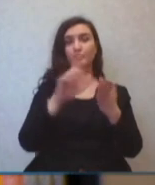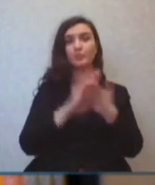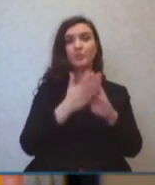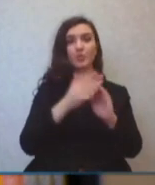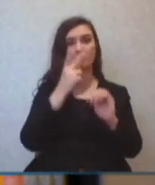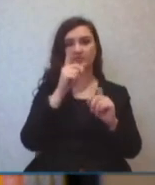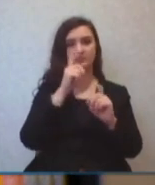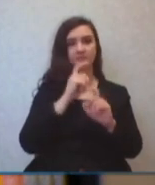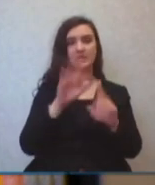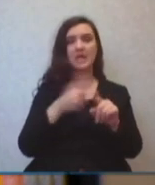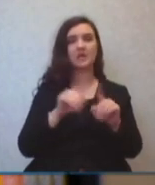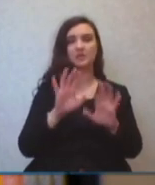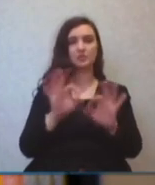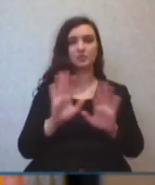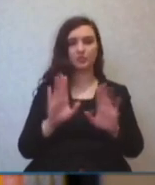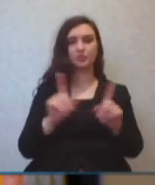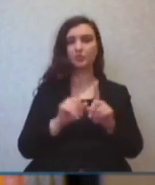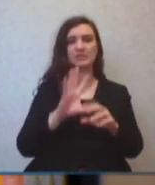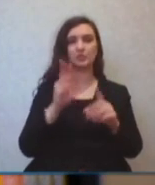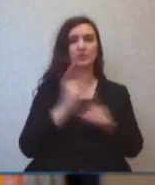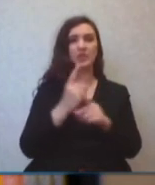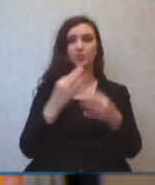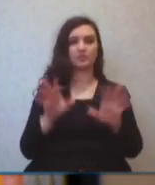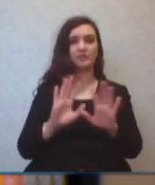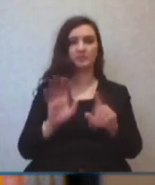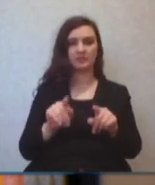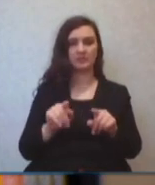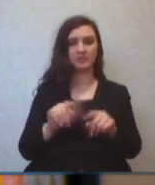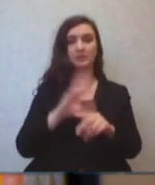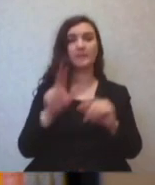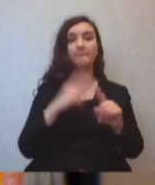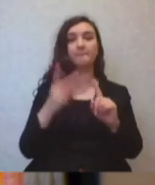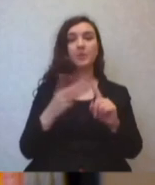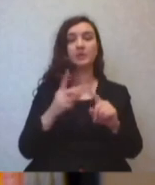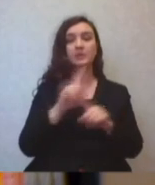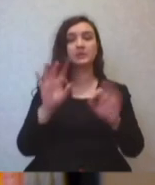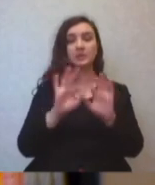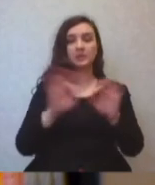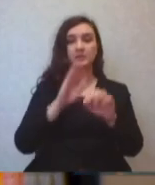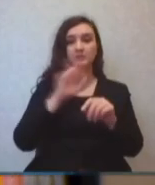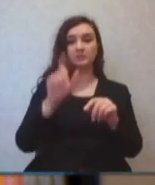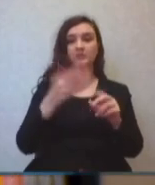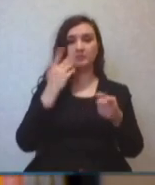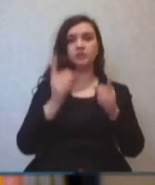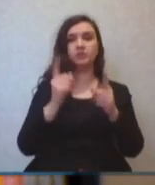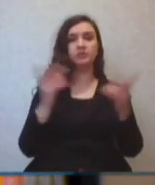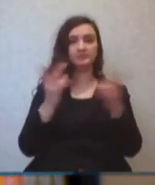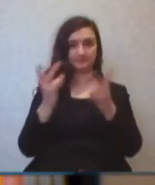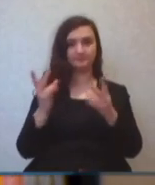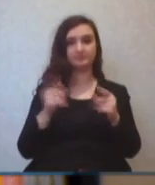არა ეთიკურია, არამედ დაუშვებელია. ეს ერთი. მეორე, რასაც აღწევს ქალბატონი, რეალურად